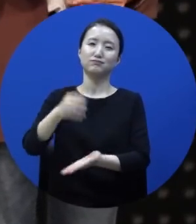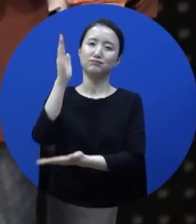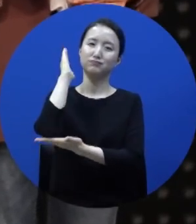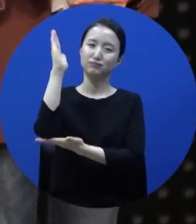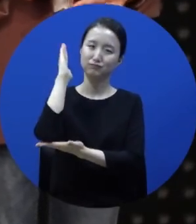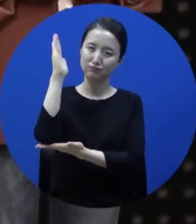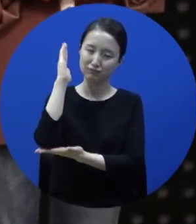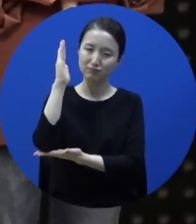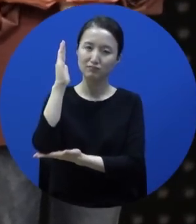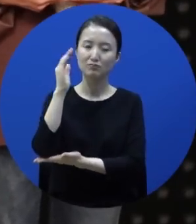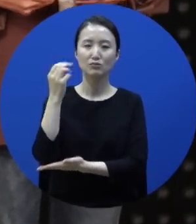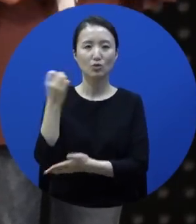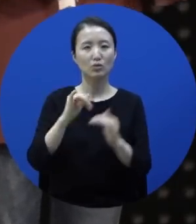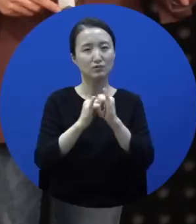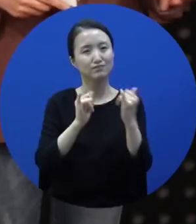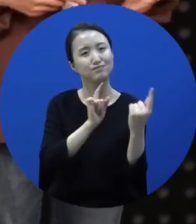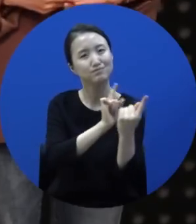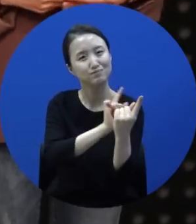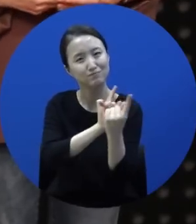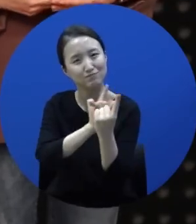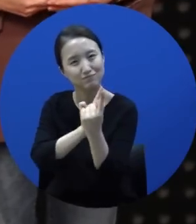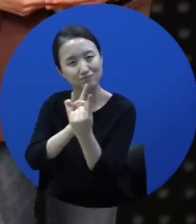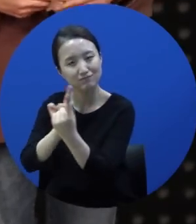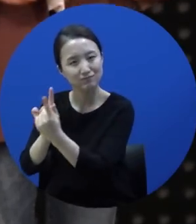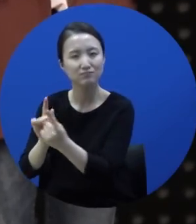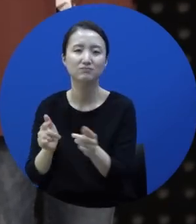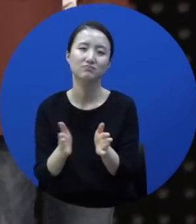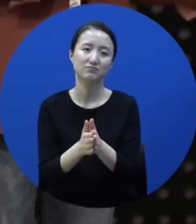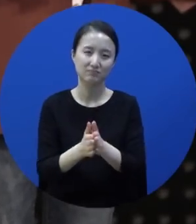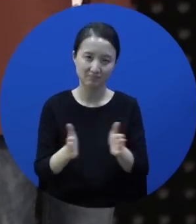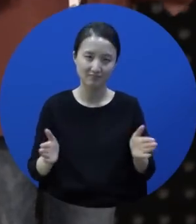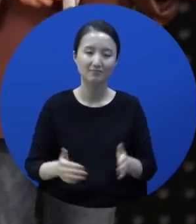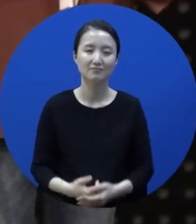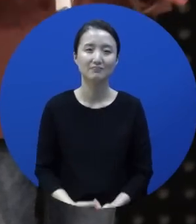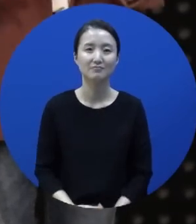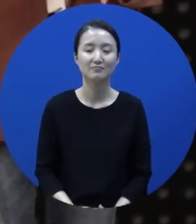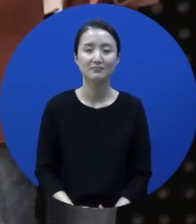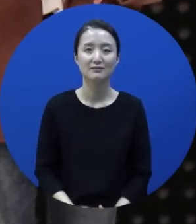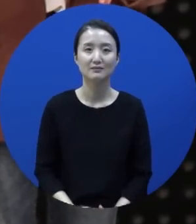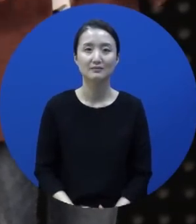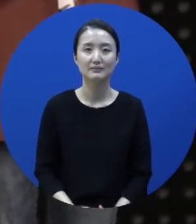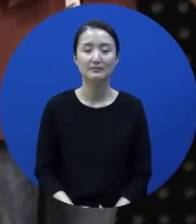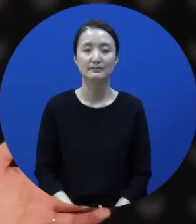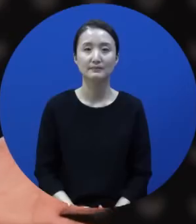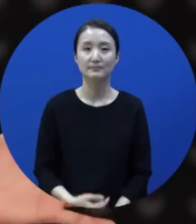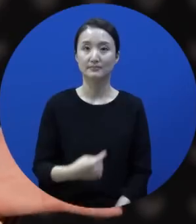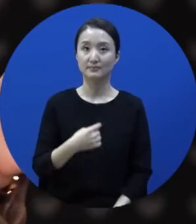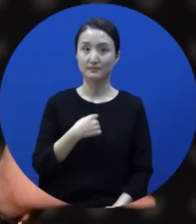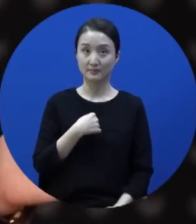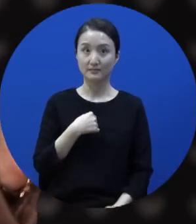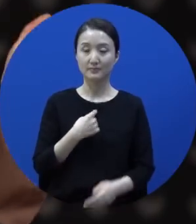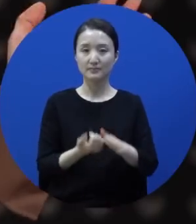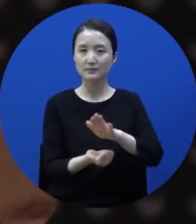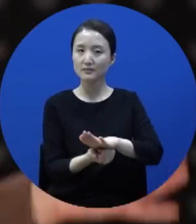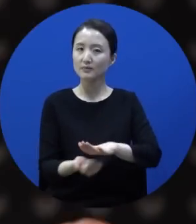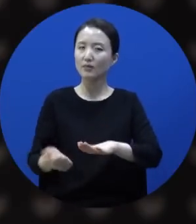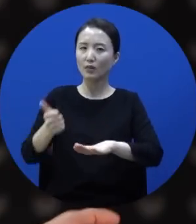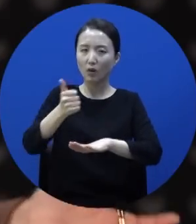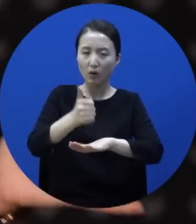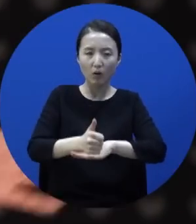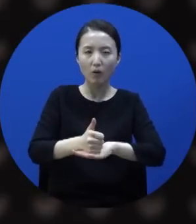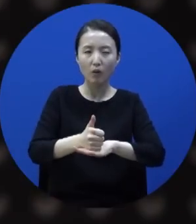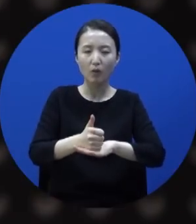됐는데요. 근데 그런 것에서 어떤 게 있었냐면 이 성장의 과정과 과거에 제가